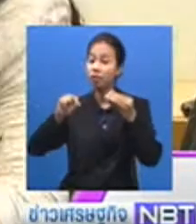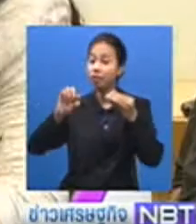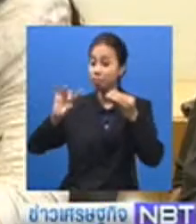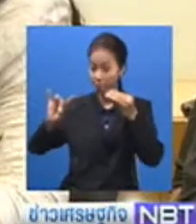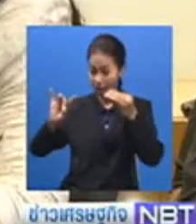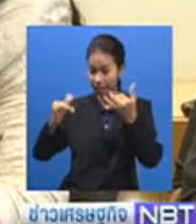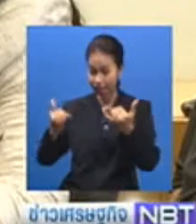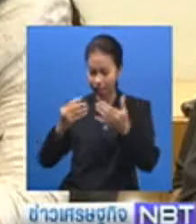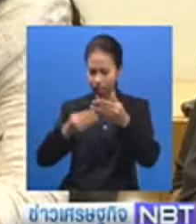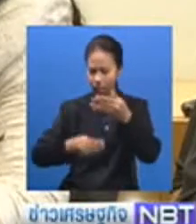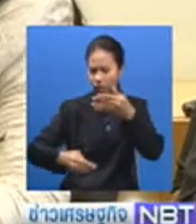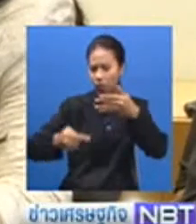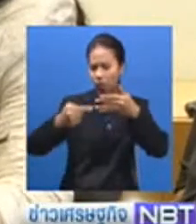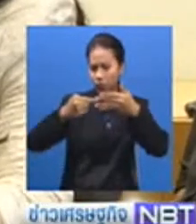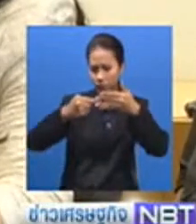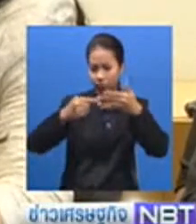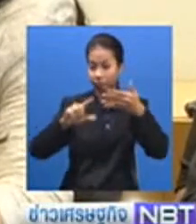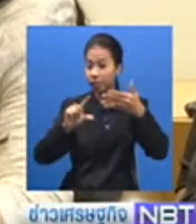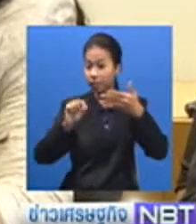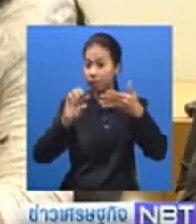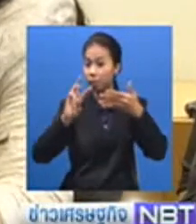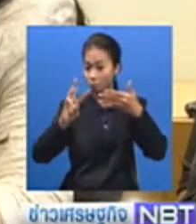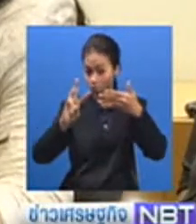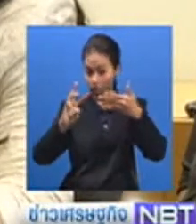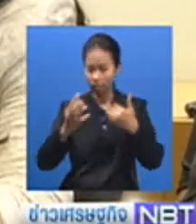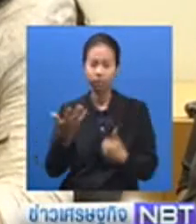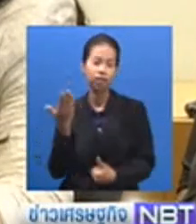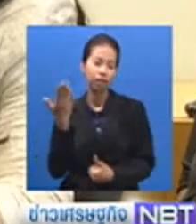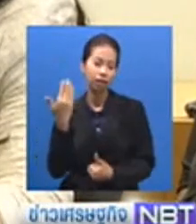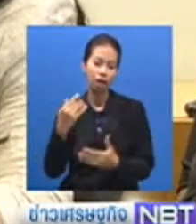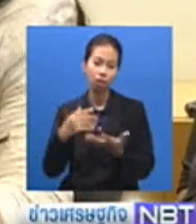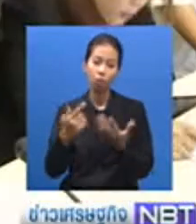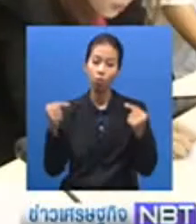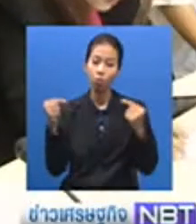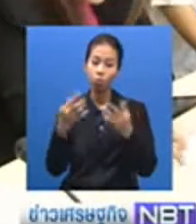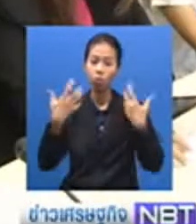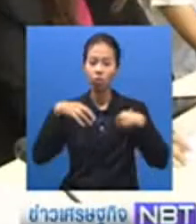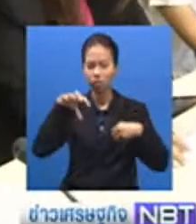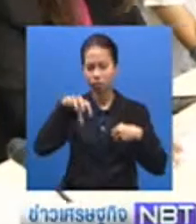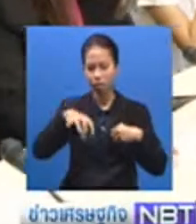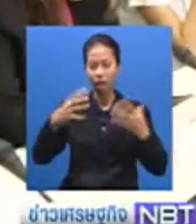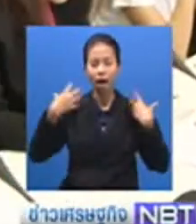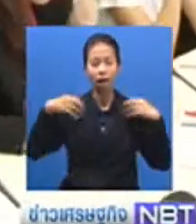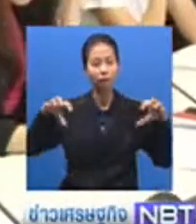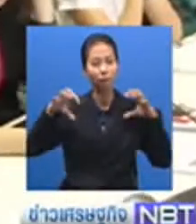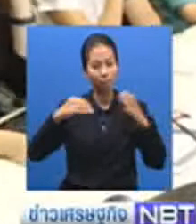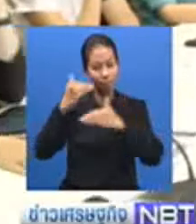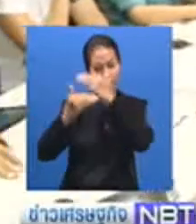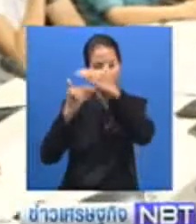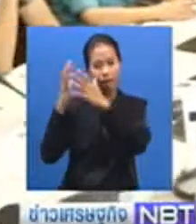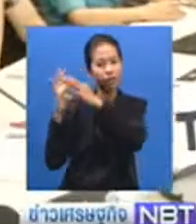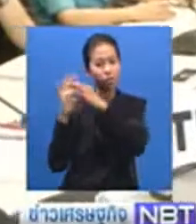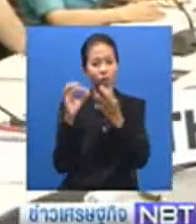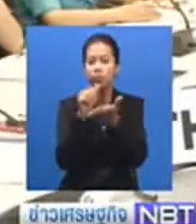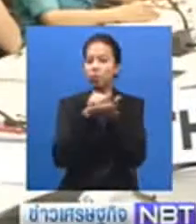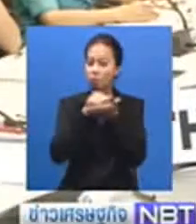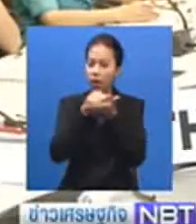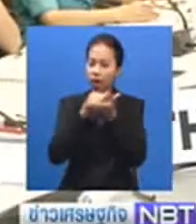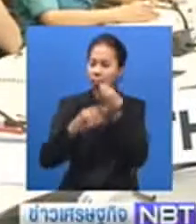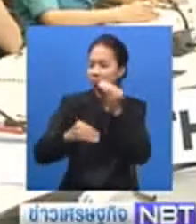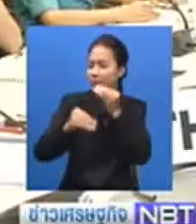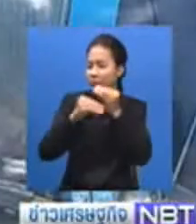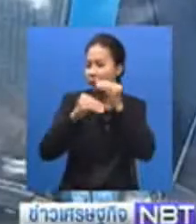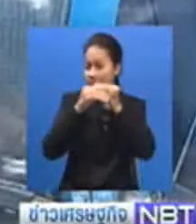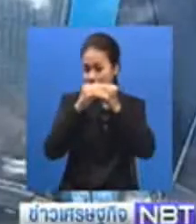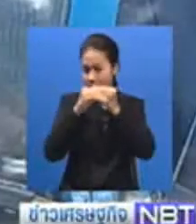ในปีเกาะนมาอยู่อันดับที่ 26จากการที่หน่วยงานภาครัฐให้ความสำคัญกับการพัฒนาด้านการบริการอย่างต่อเนื่อง